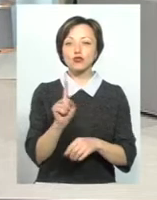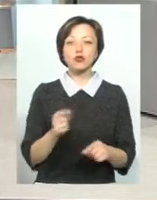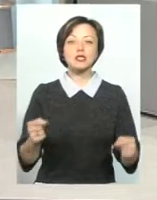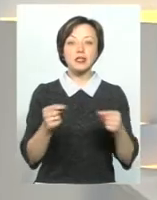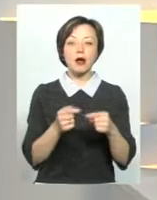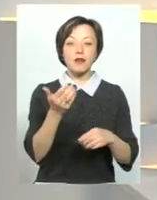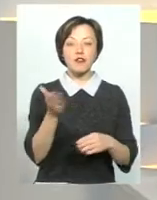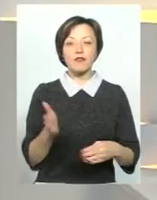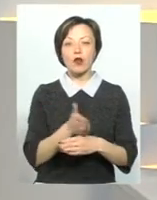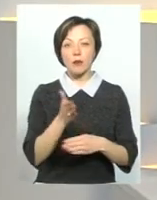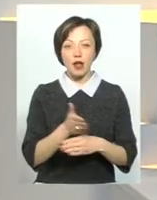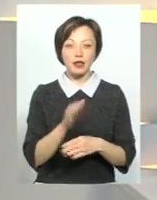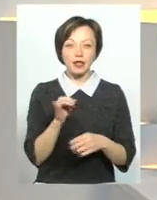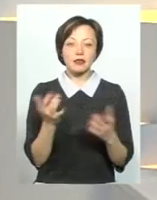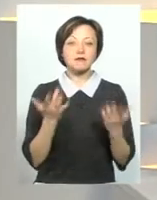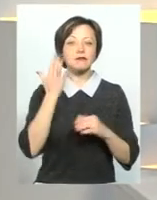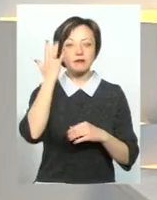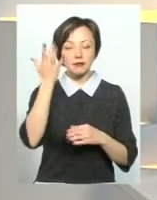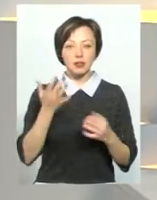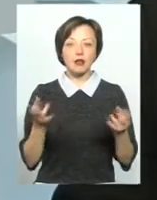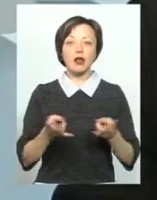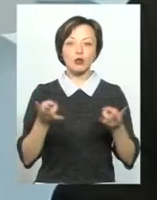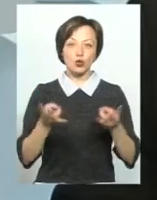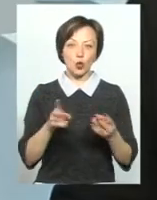ви виробляєте і, ну, і з якою метою, задля чого?